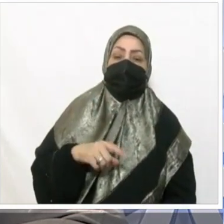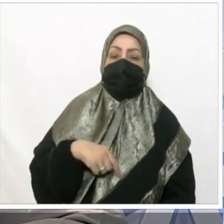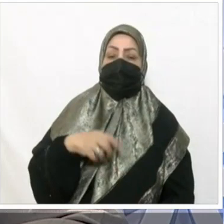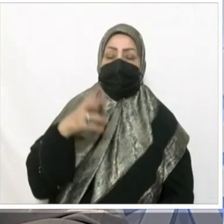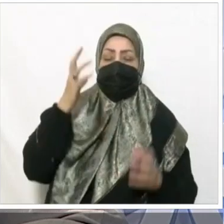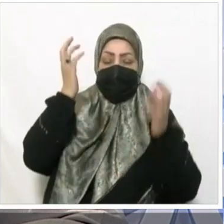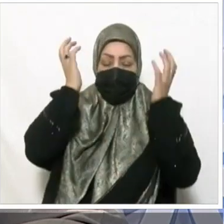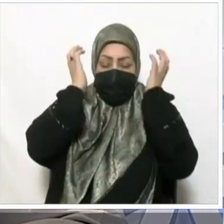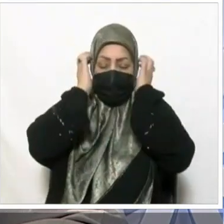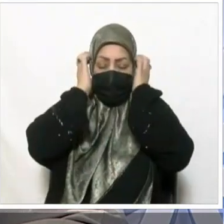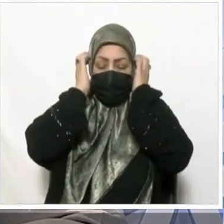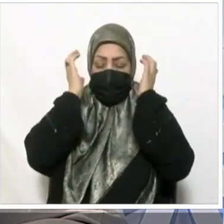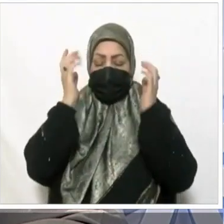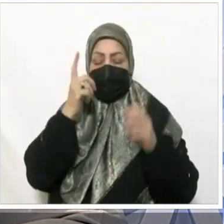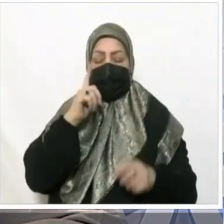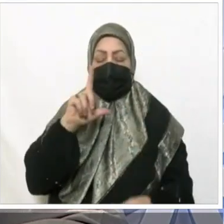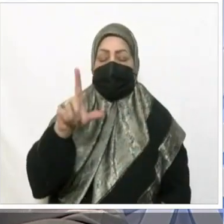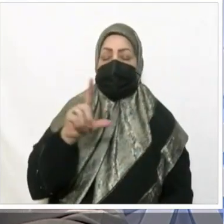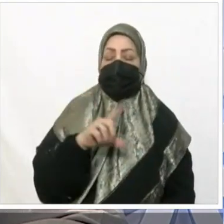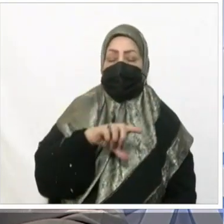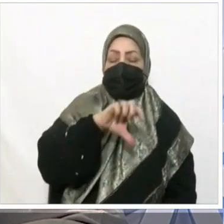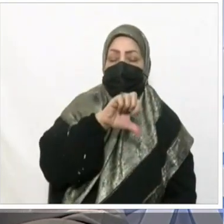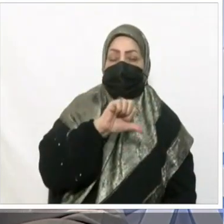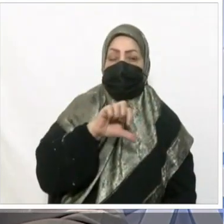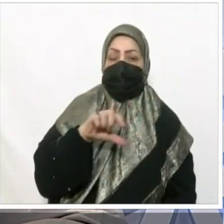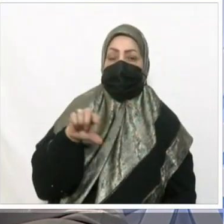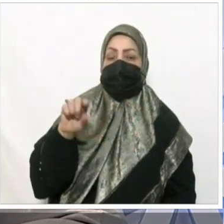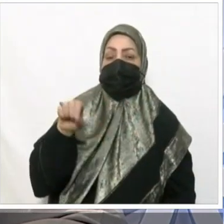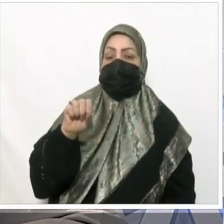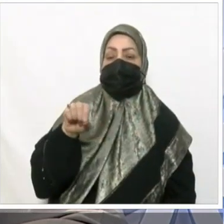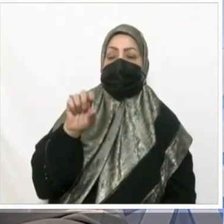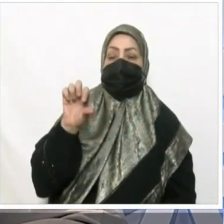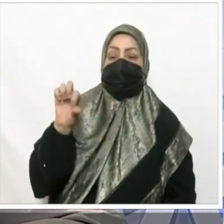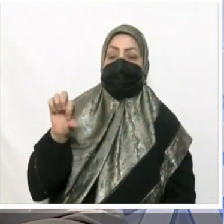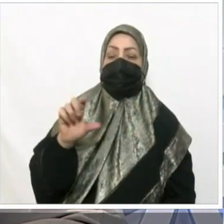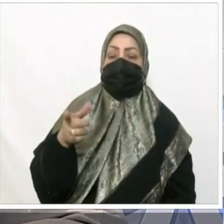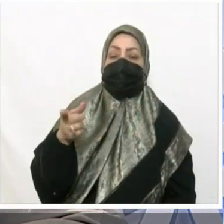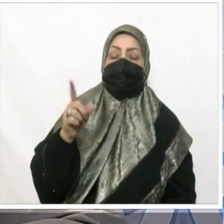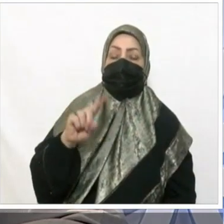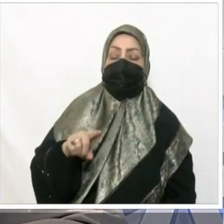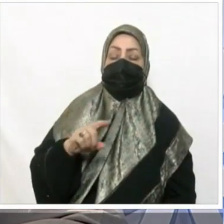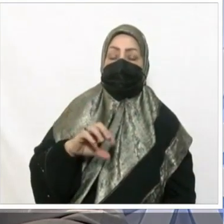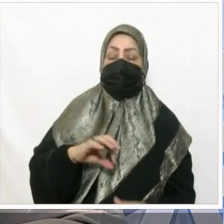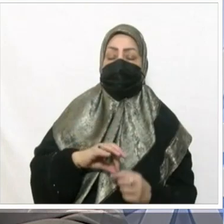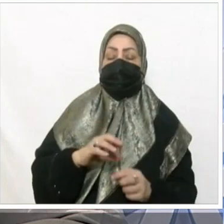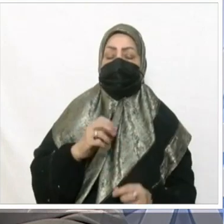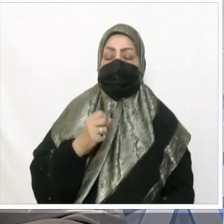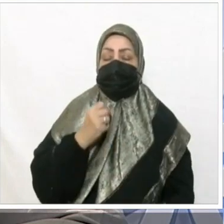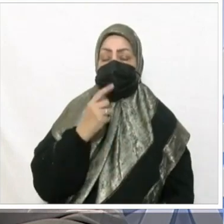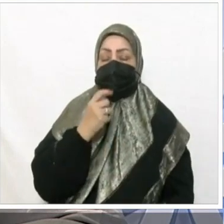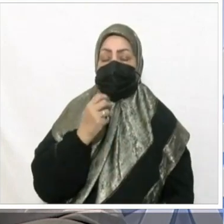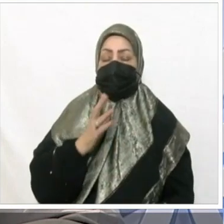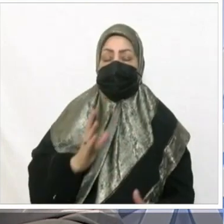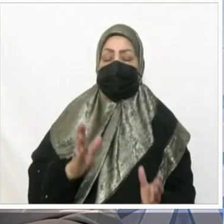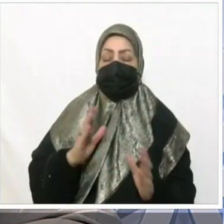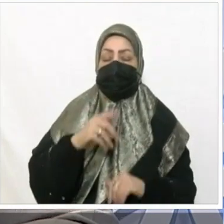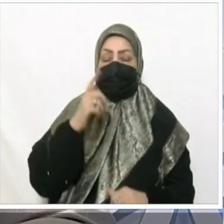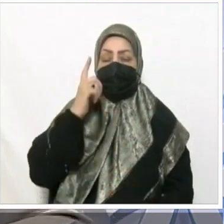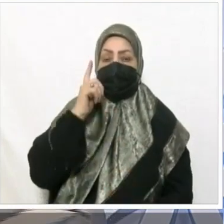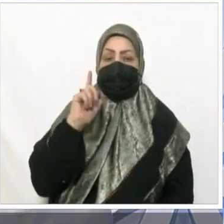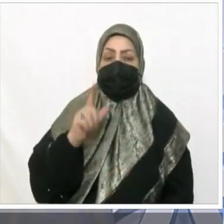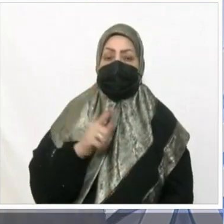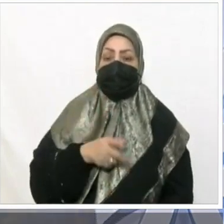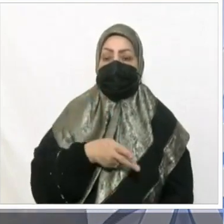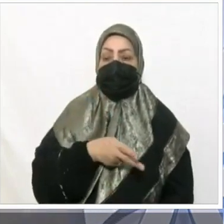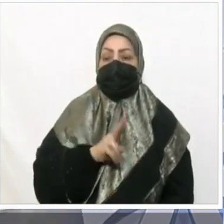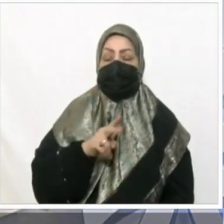الأسئلة الواردة على صفحة البرنامج. فهذه أو هذا رجل يقول: السلام عليكم، هل يجوز الخروج